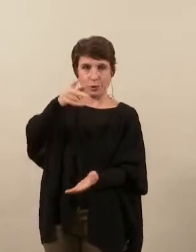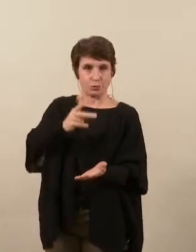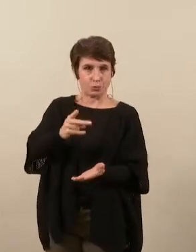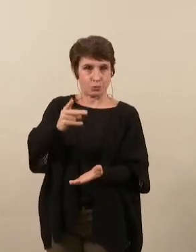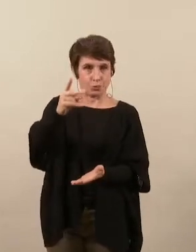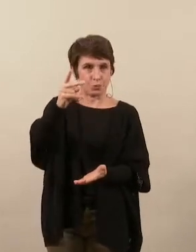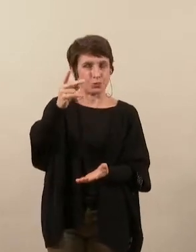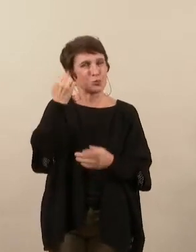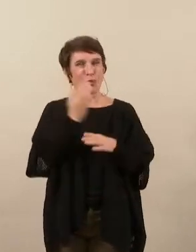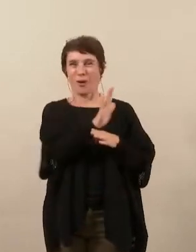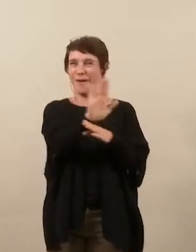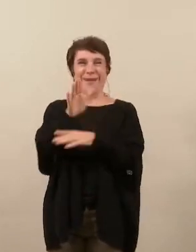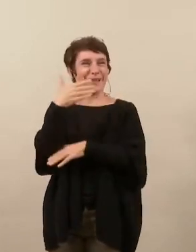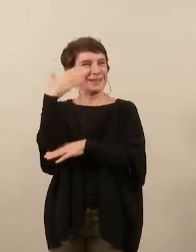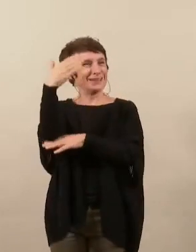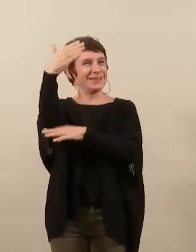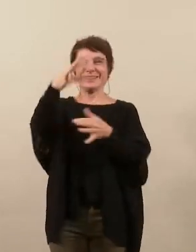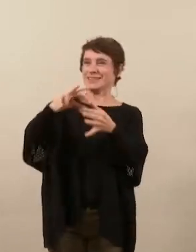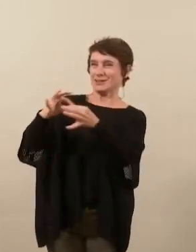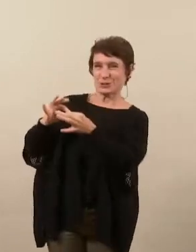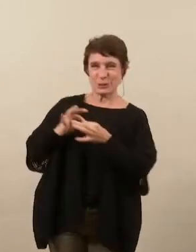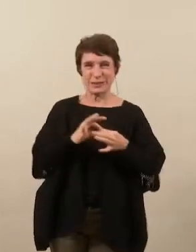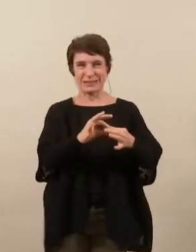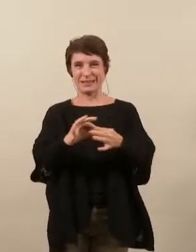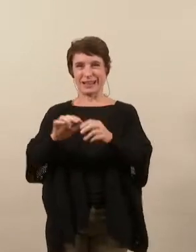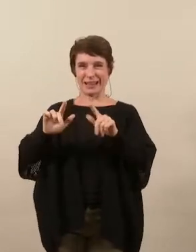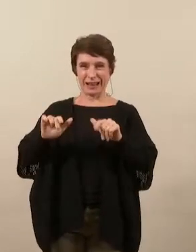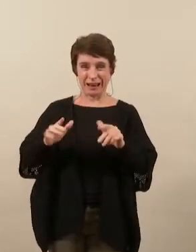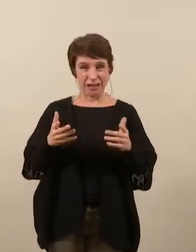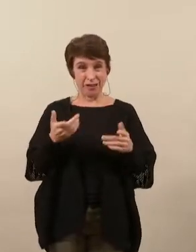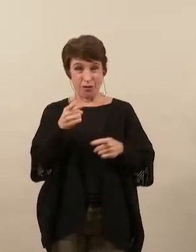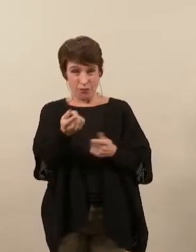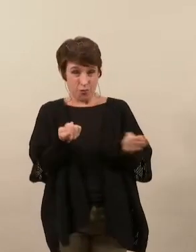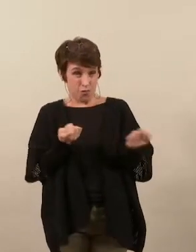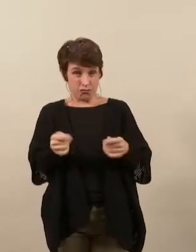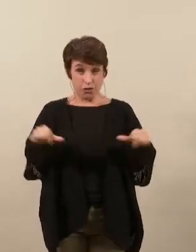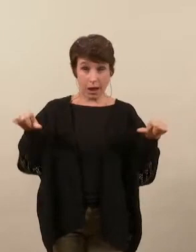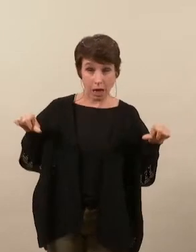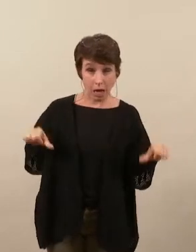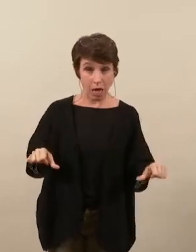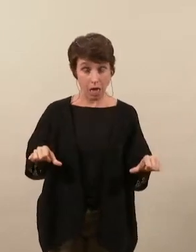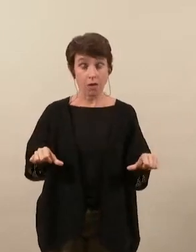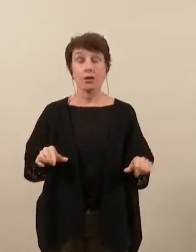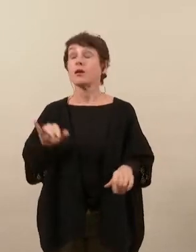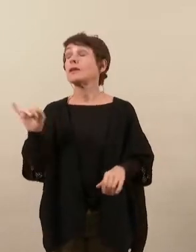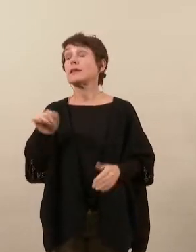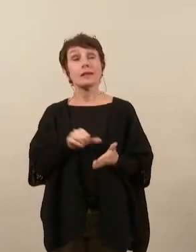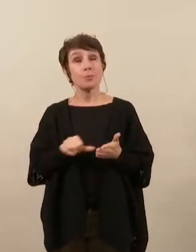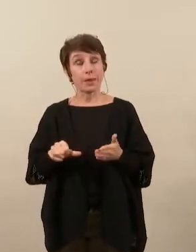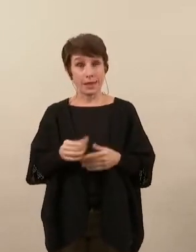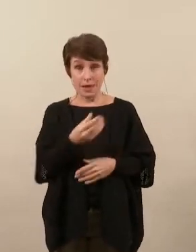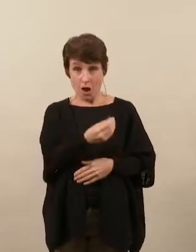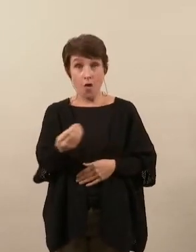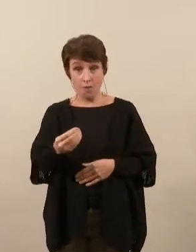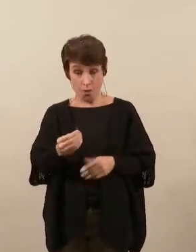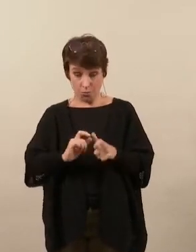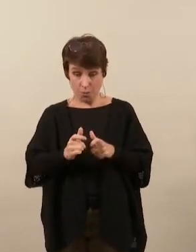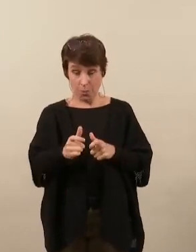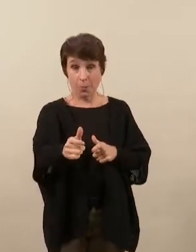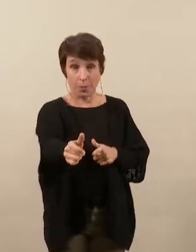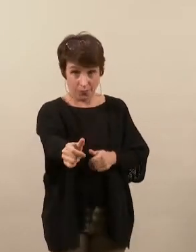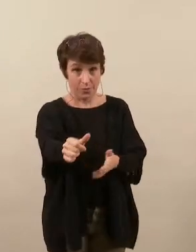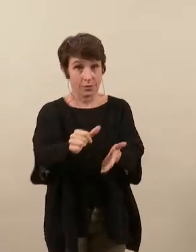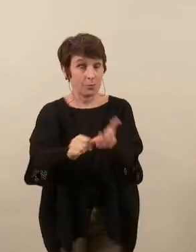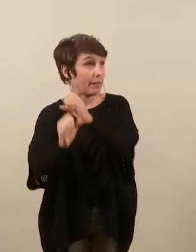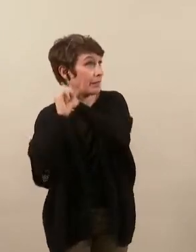parodie de solidarité et surtout, vous allez faire payer votre incompétence de gestion par nos enfants, par vos enfants. Par